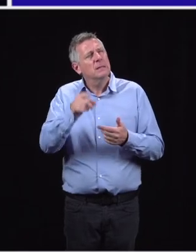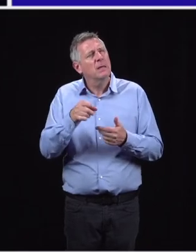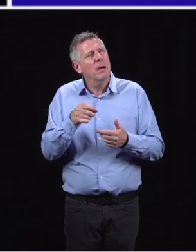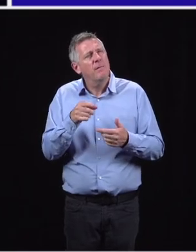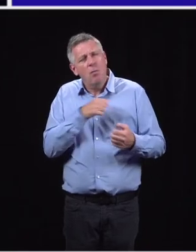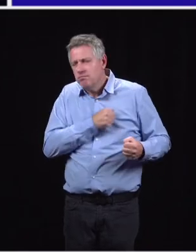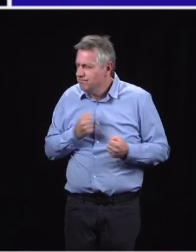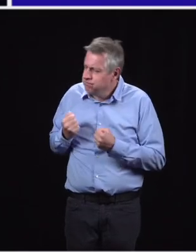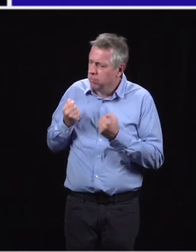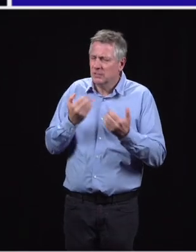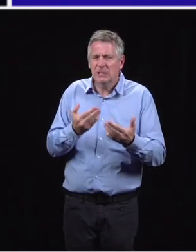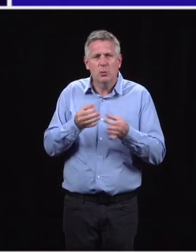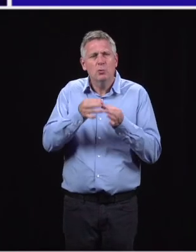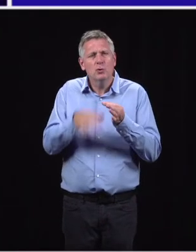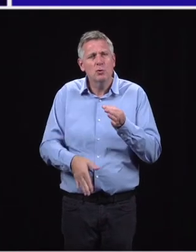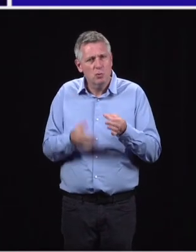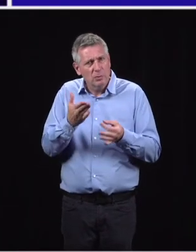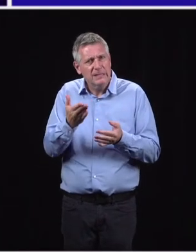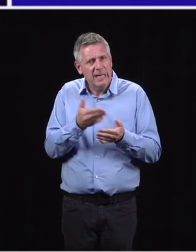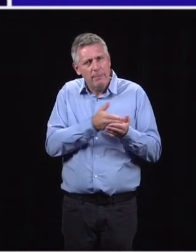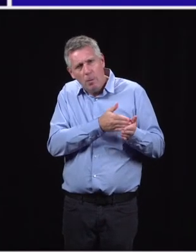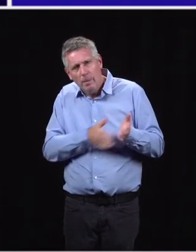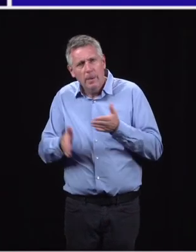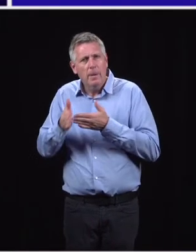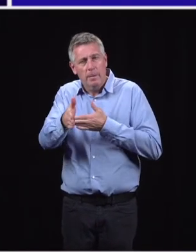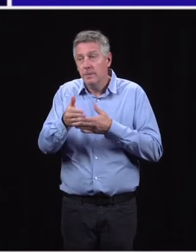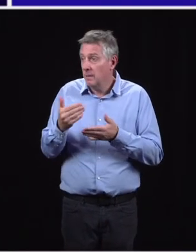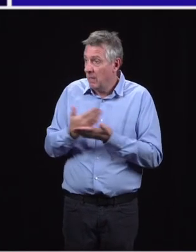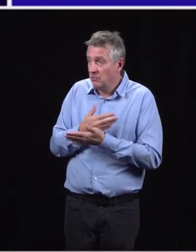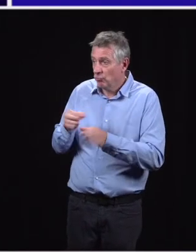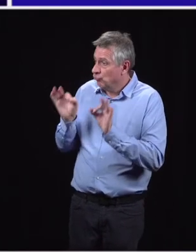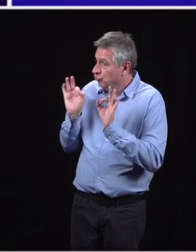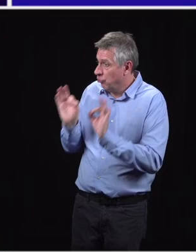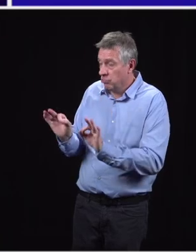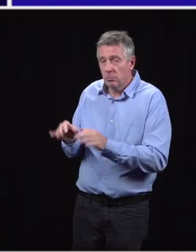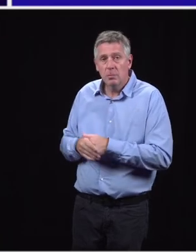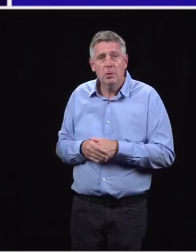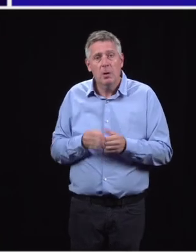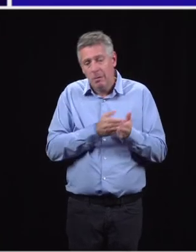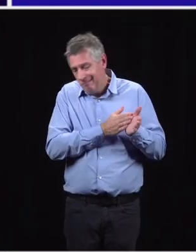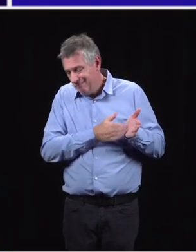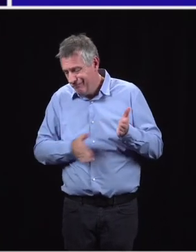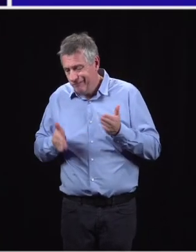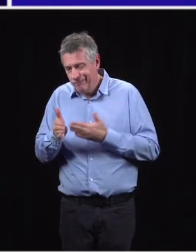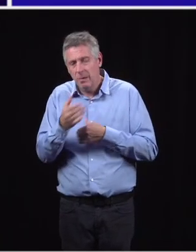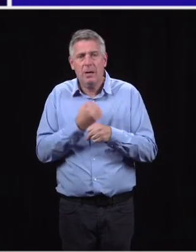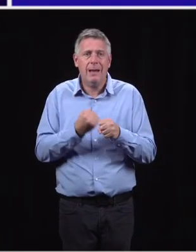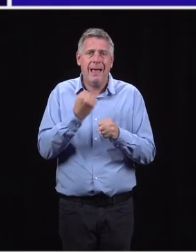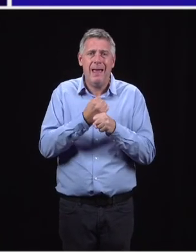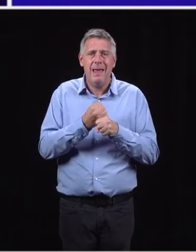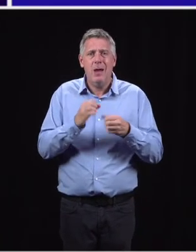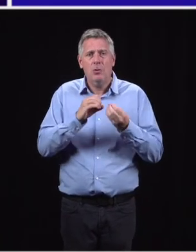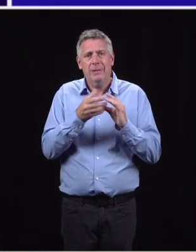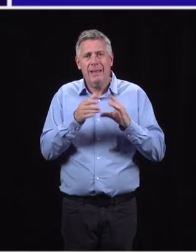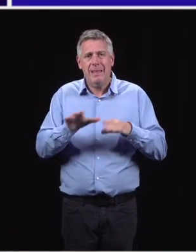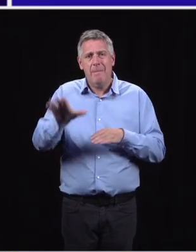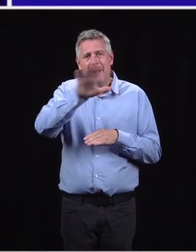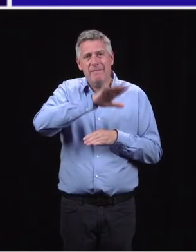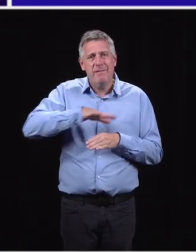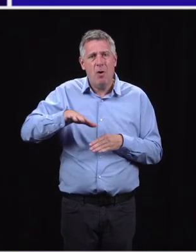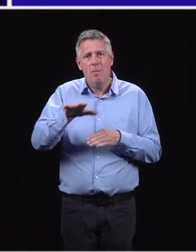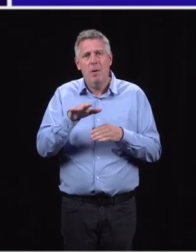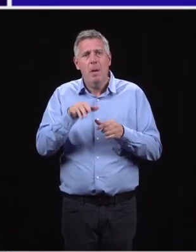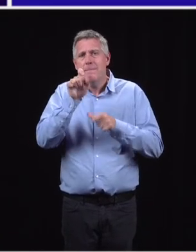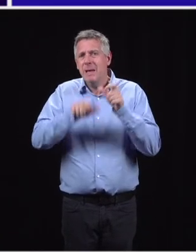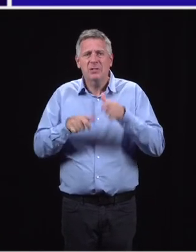proposition une solution tout à fait tout à fait c'est ce qui s'est passé nous ce qu'on s'est dit qu'on va créer une plateforme qui va en fait regrouper le maximum d'acteurs que